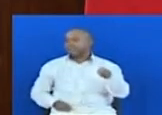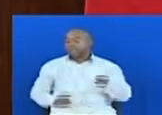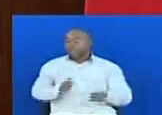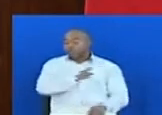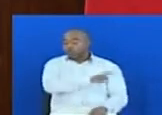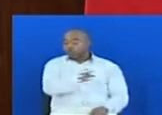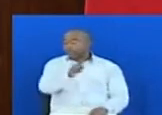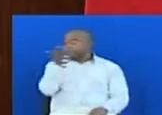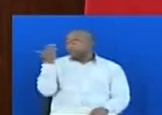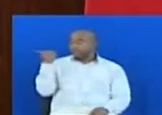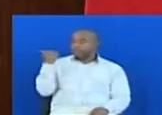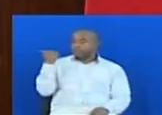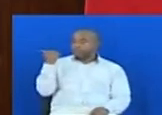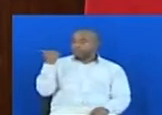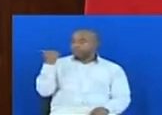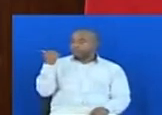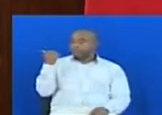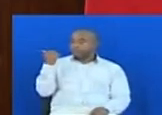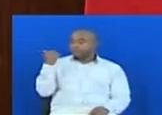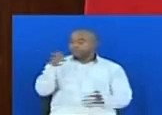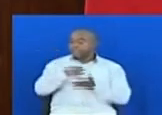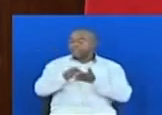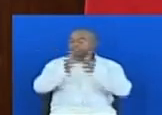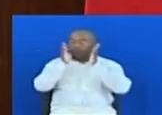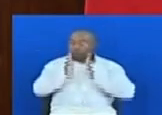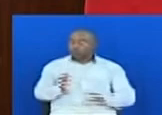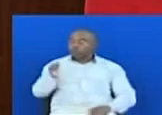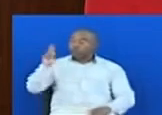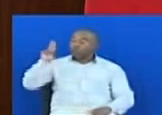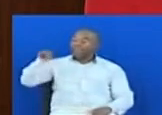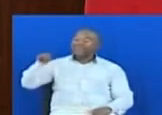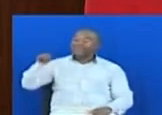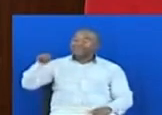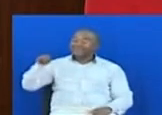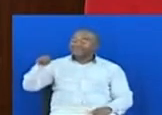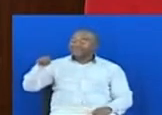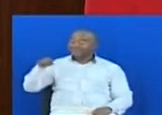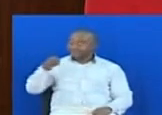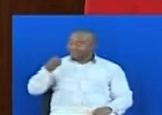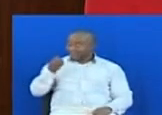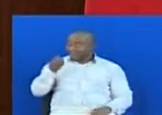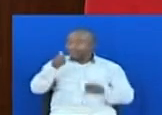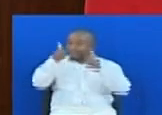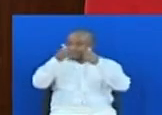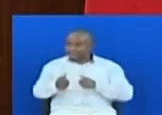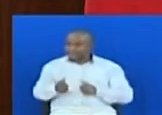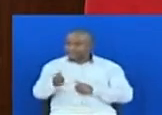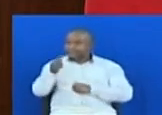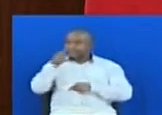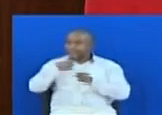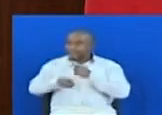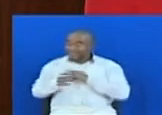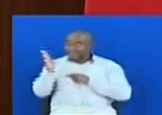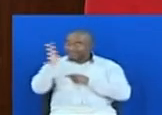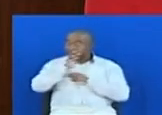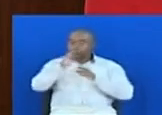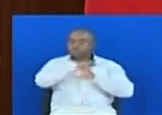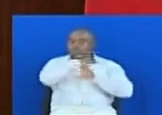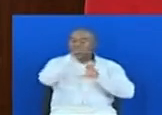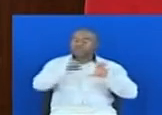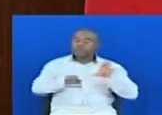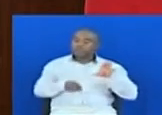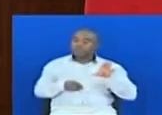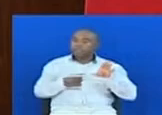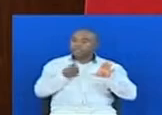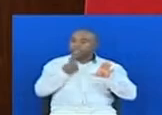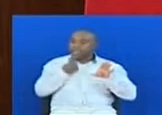iliyopita Secretary General wa United Nations anatoa taarifa kwamba katika siku ya Afrika, anasema